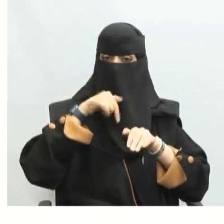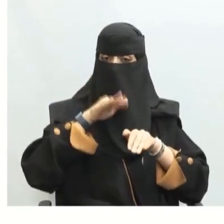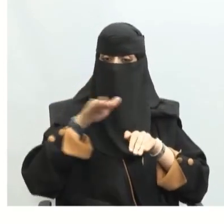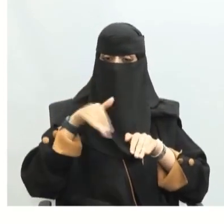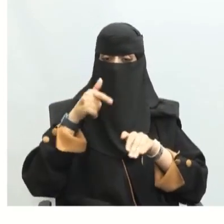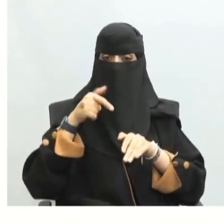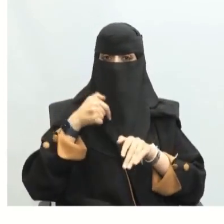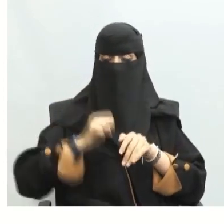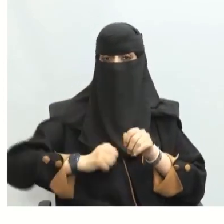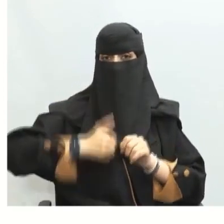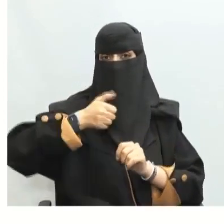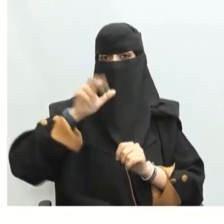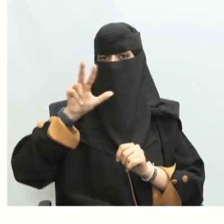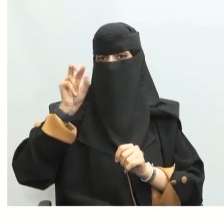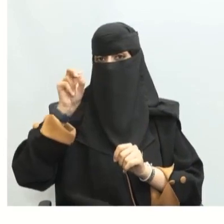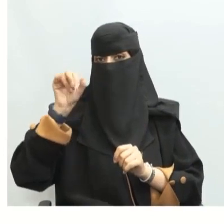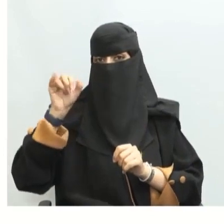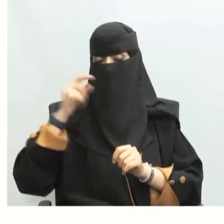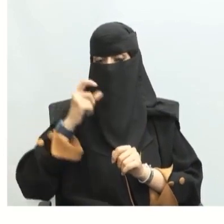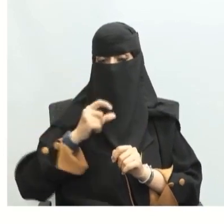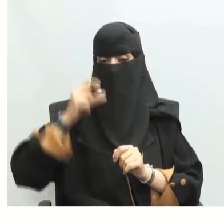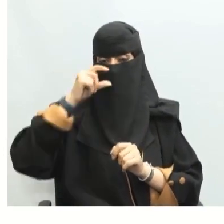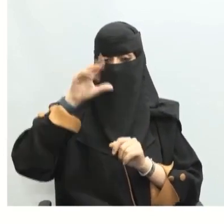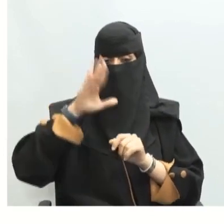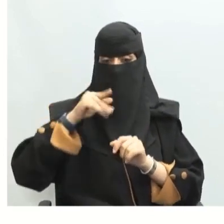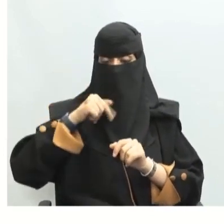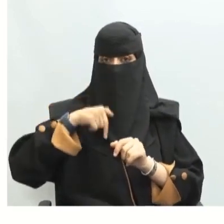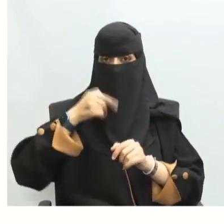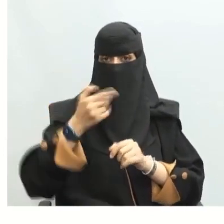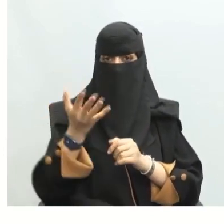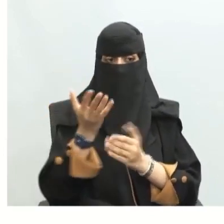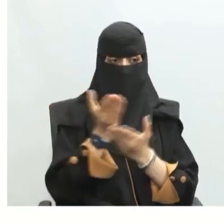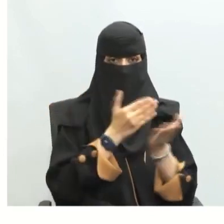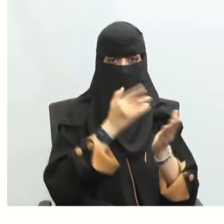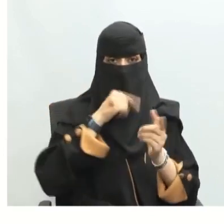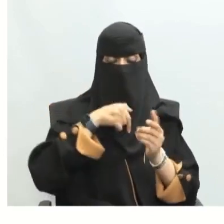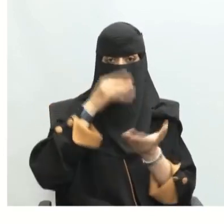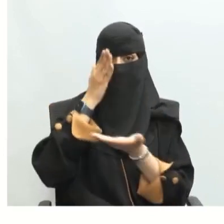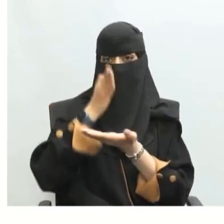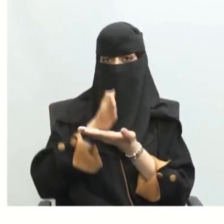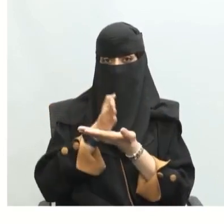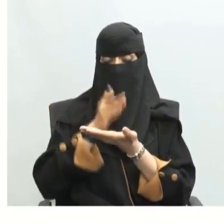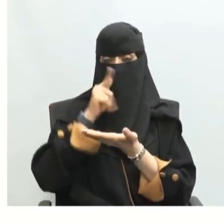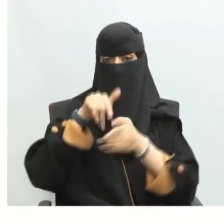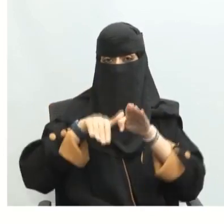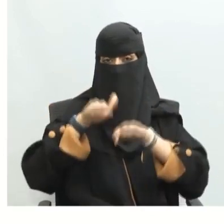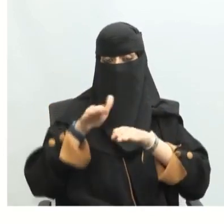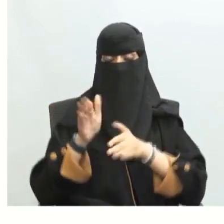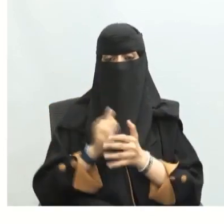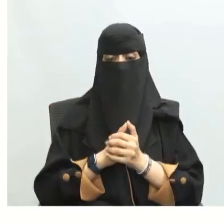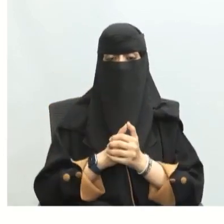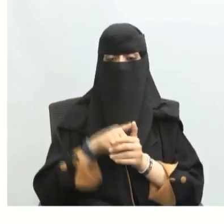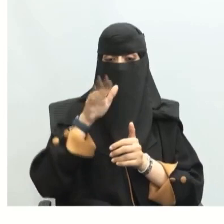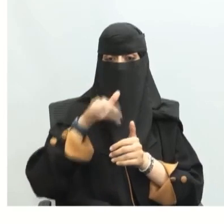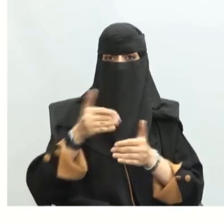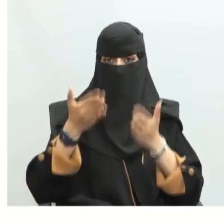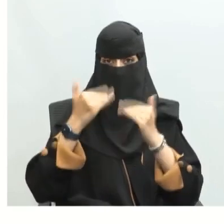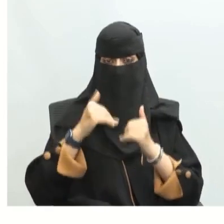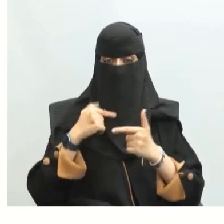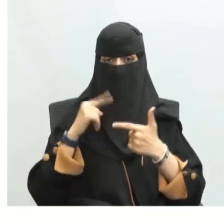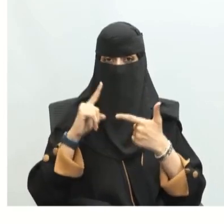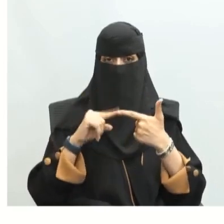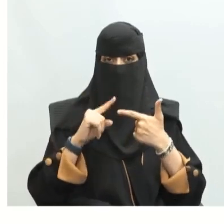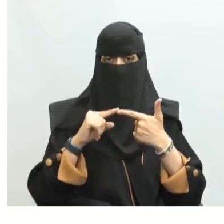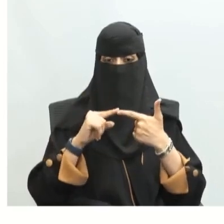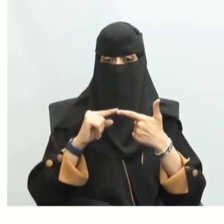تعزيز هذه القيم الاسلاميه التي تدعو الى الوسيط الوسطيه والاعتدال ايضا من اهداف